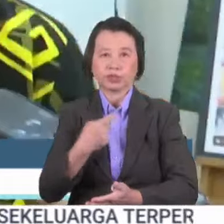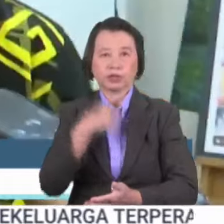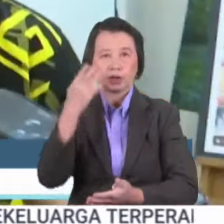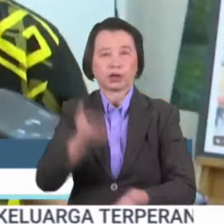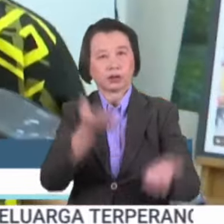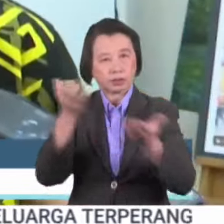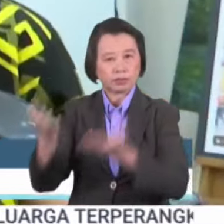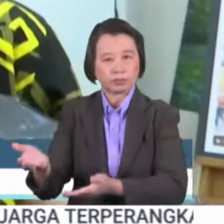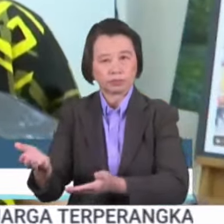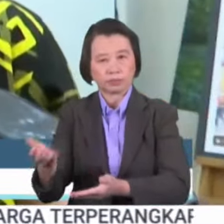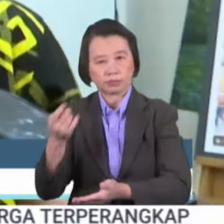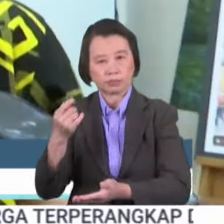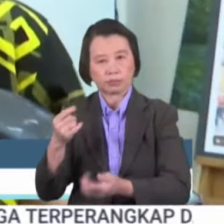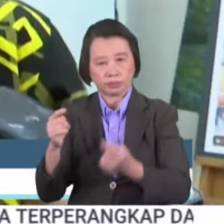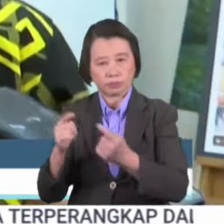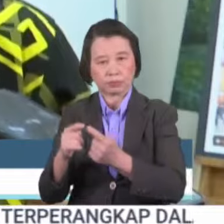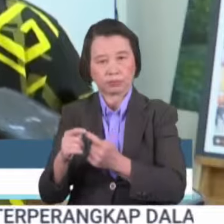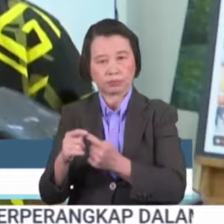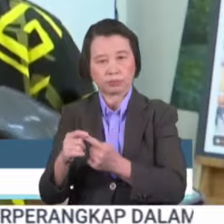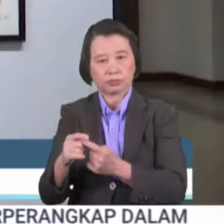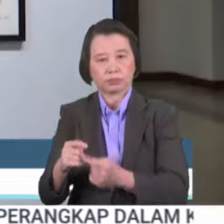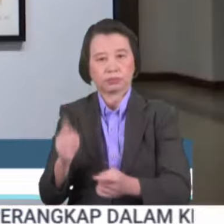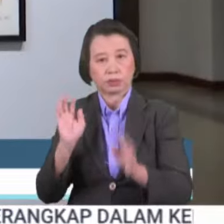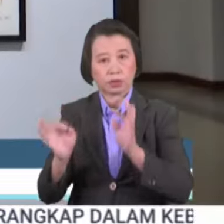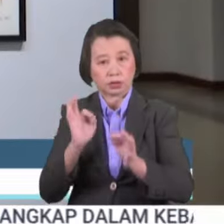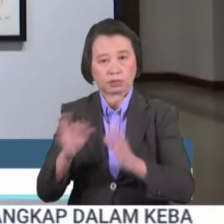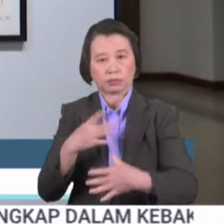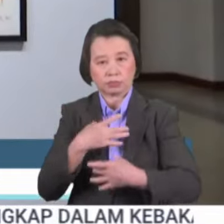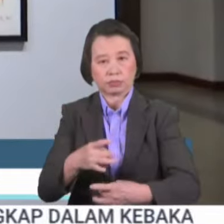bawa kepada siapa yang berminat kepada para pelukis lah.